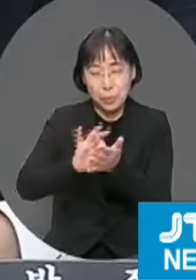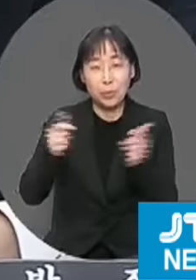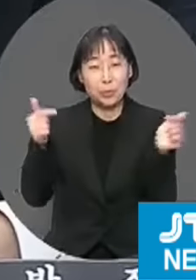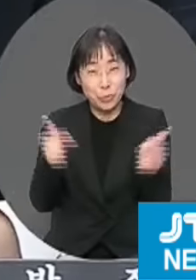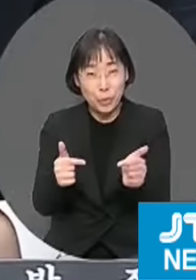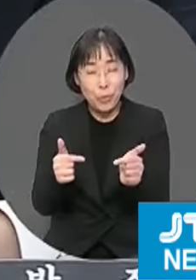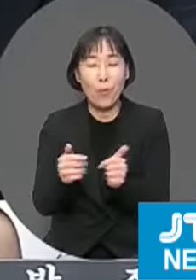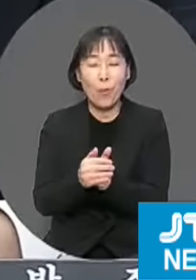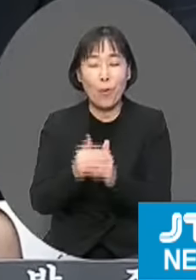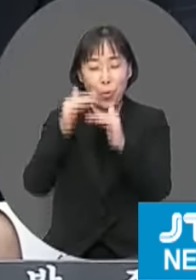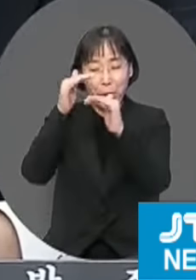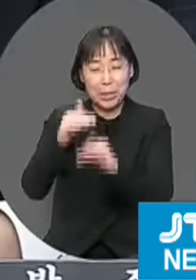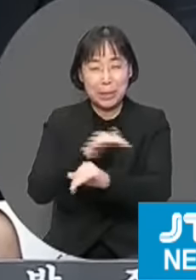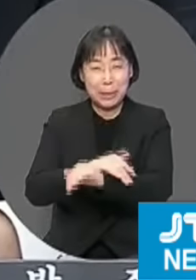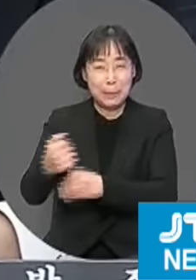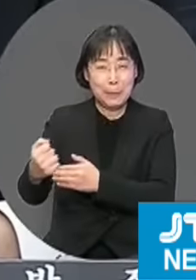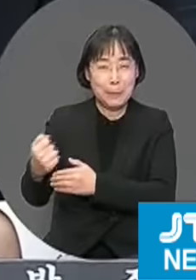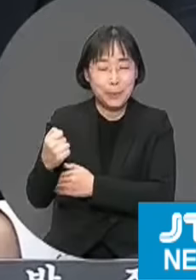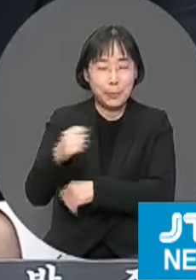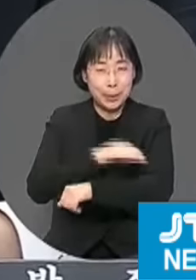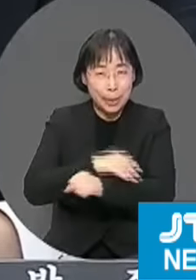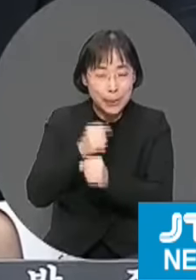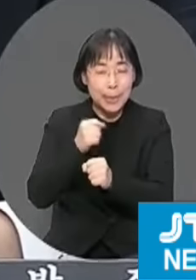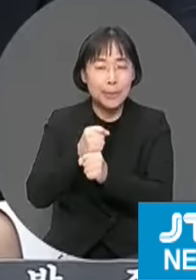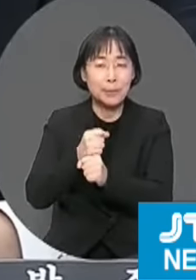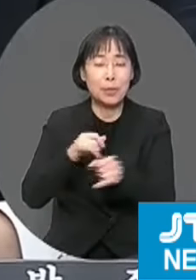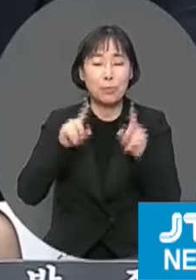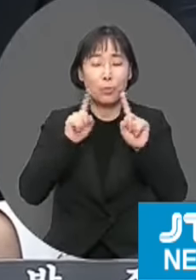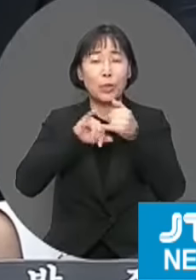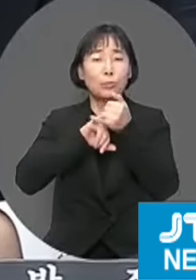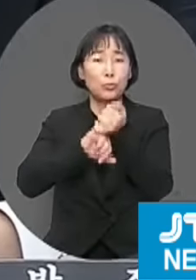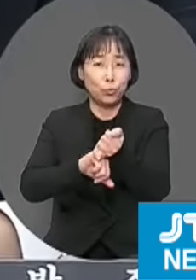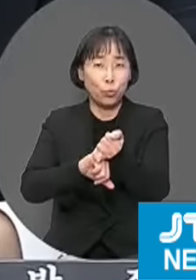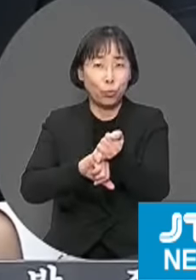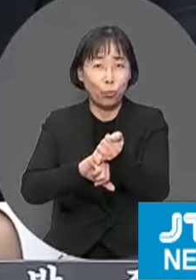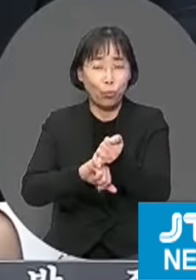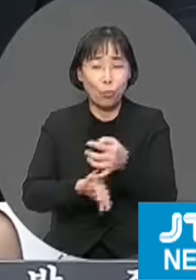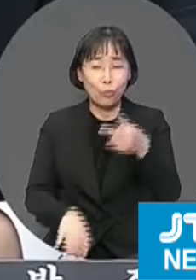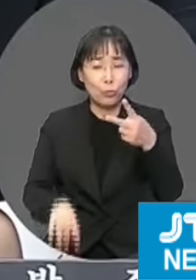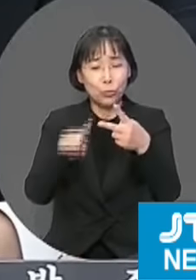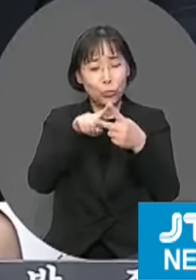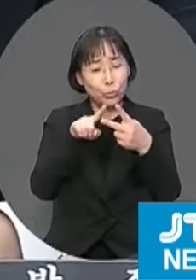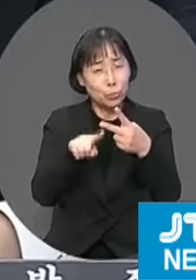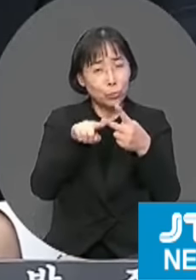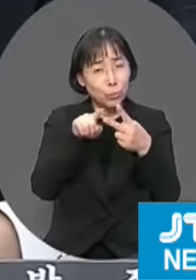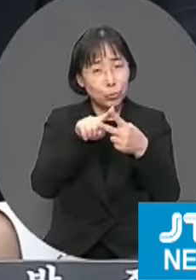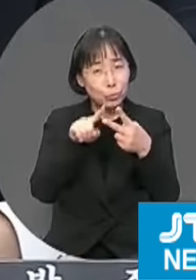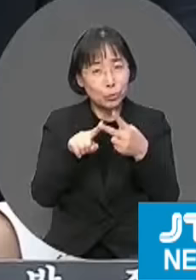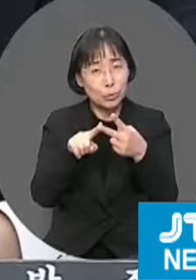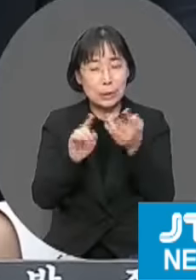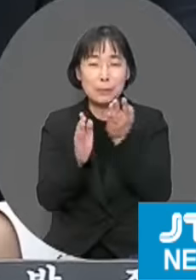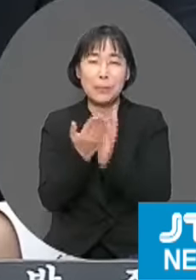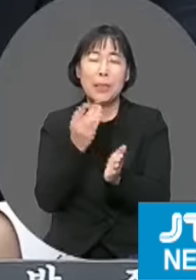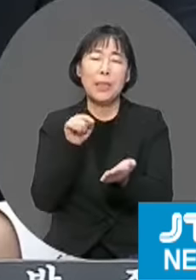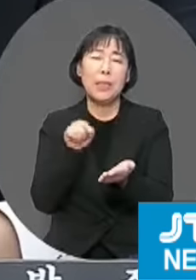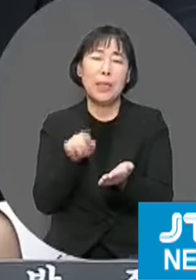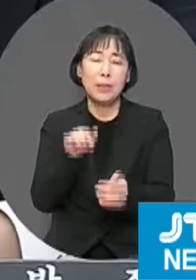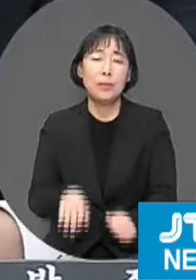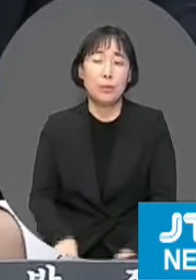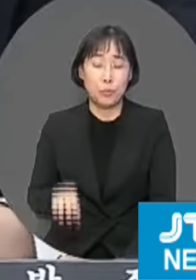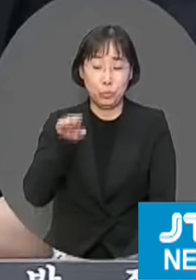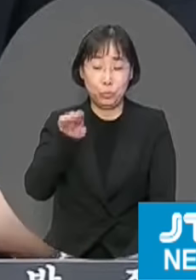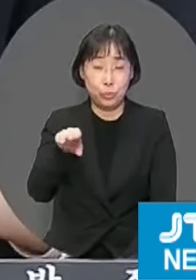근데 그때도 네. 제가 계속 물었거든요. 이거 어떻게 하겠다는 거냐. 그런데 답이 안 나오니까 KBS가 개선이 안 되는 겁니다. 사실 투자를 할